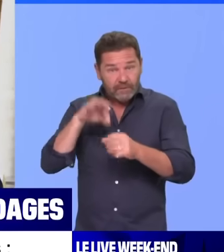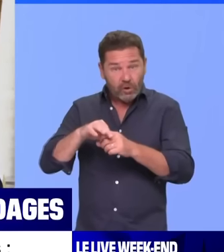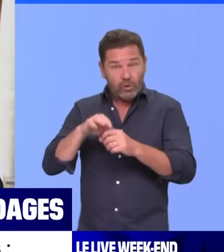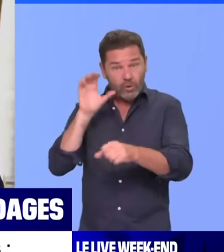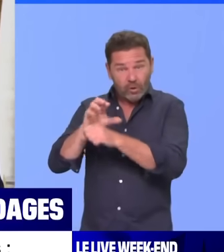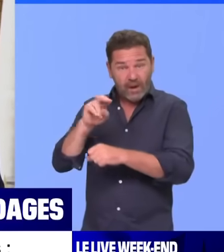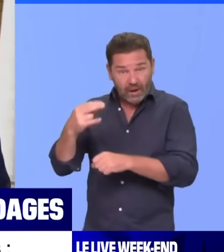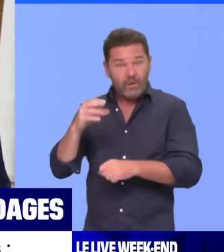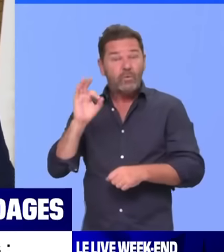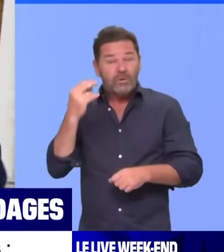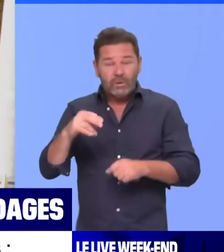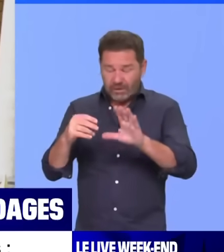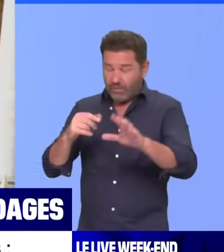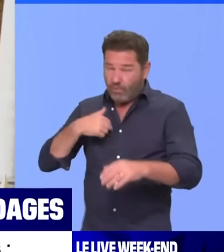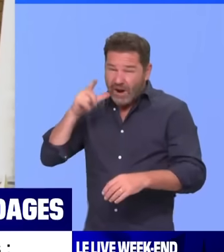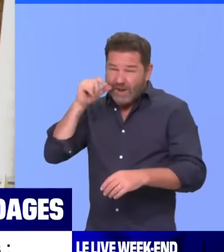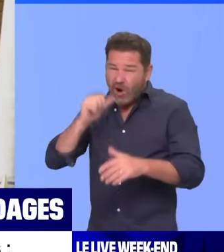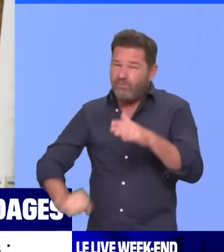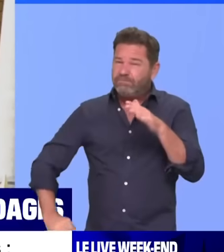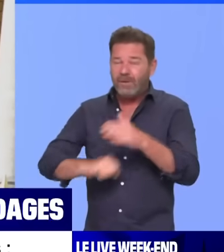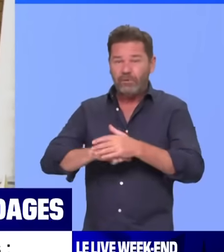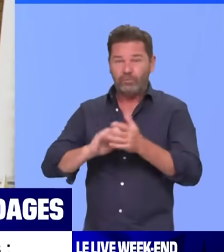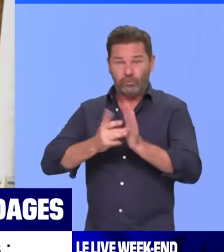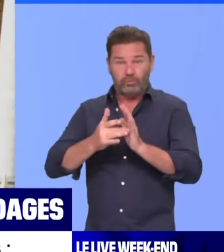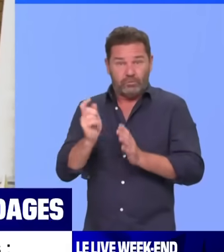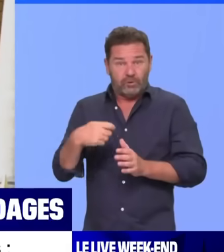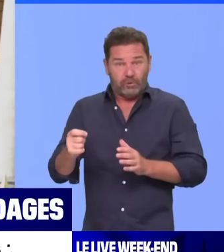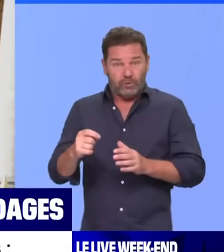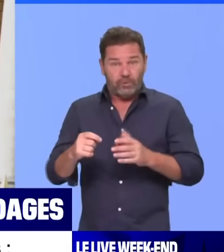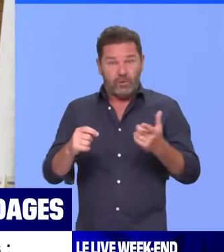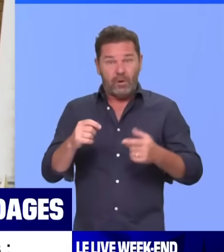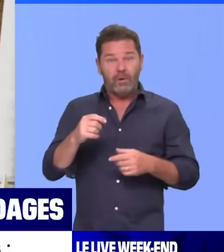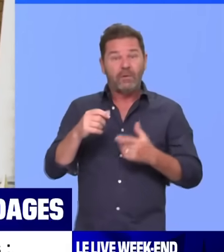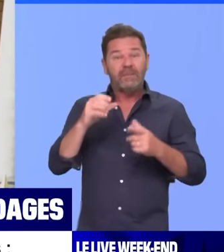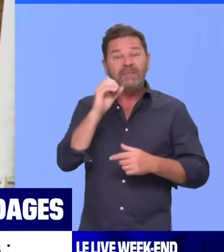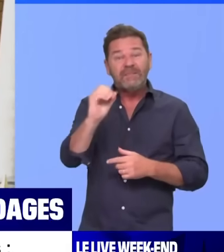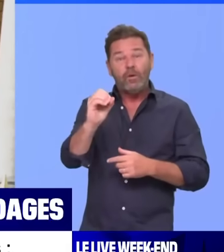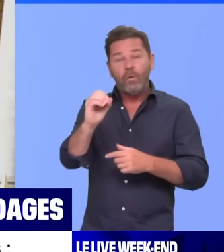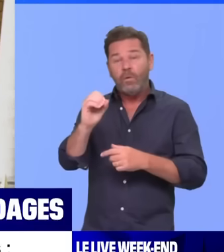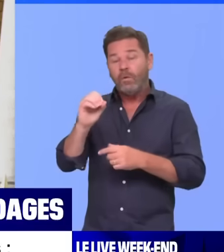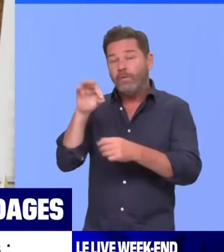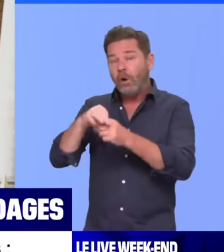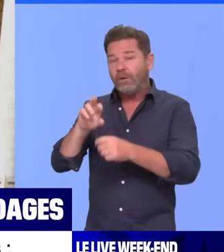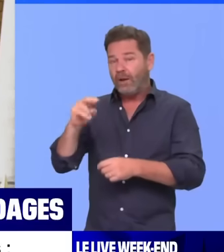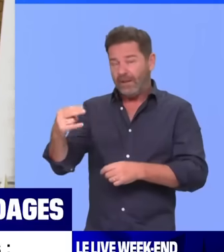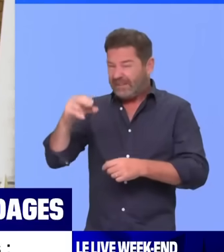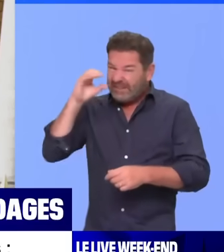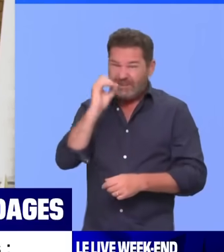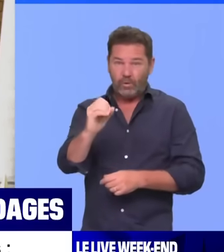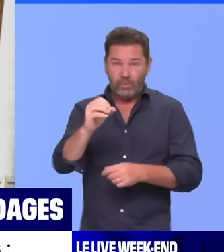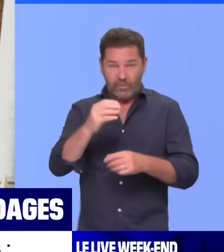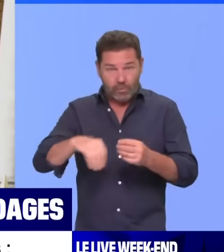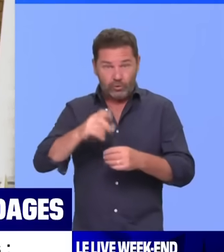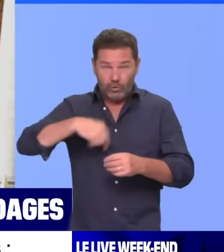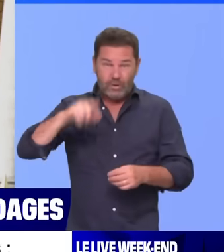tout faire je vais tout faire non seulement nous dirons qu'il ne faudra pas une voix pour le rassemblement national mais nous allons tout faire pour faire en sorte qu'il soit